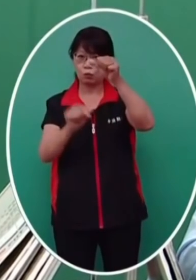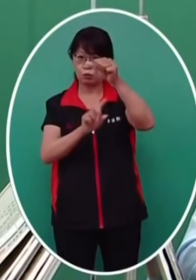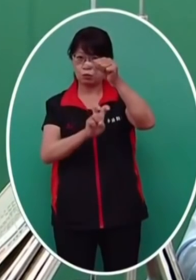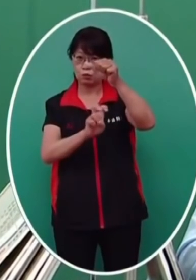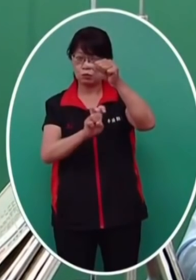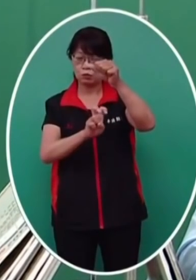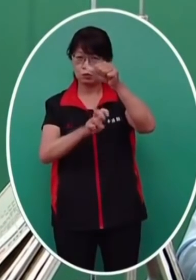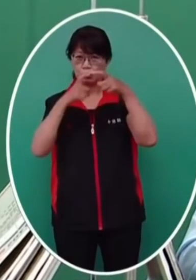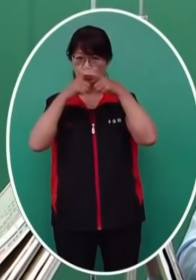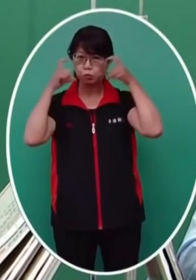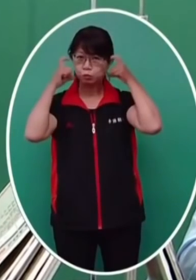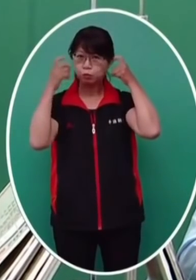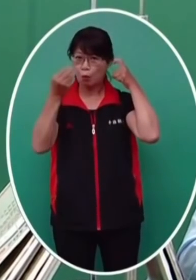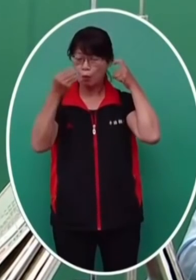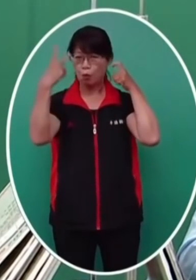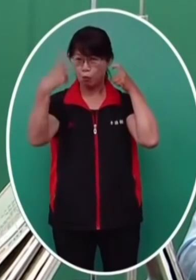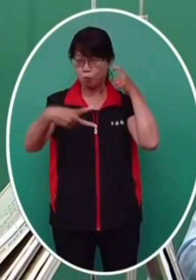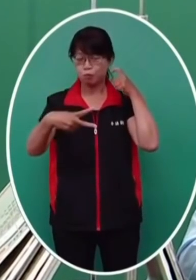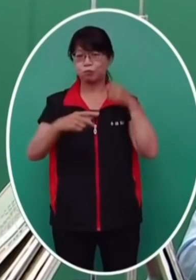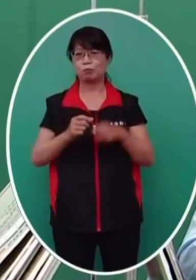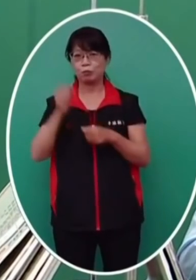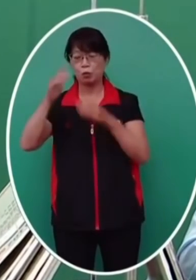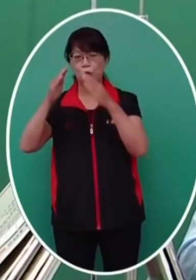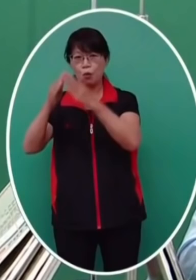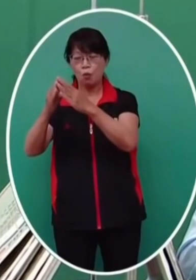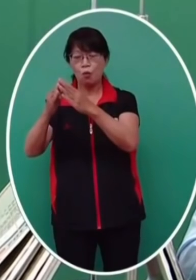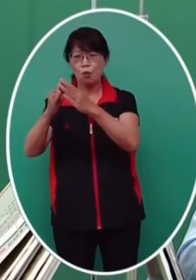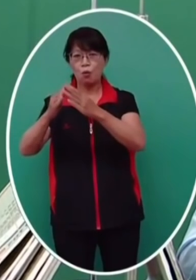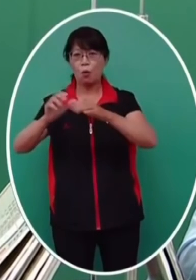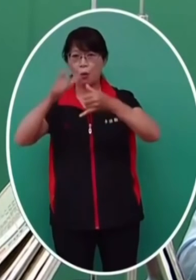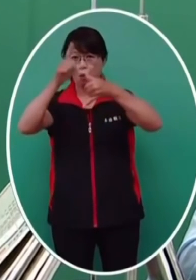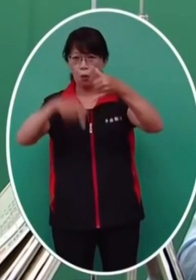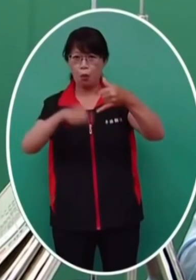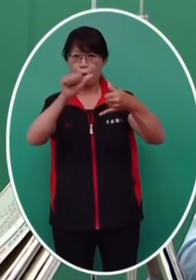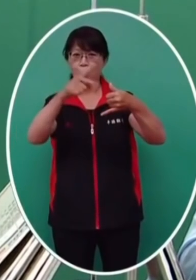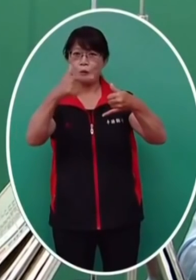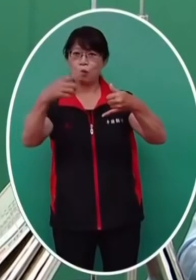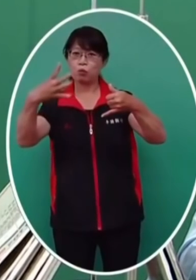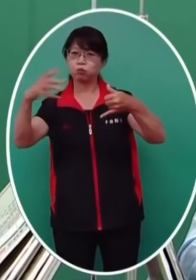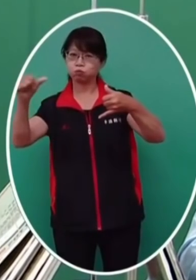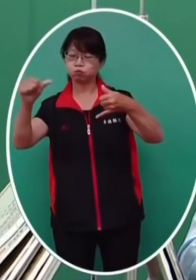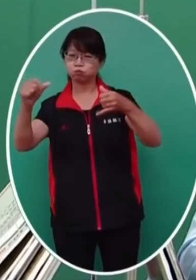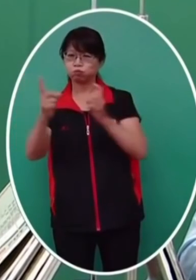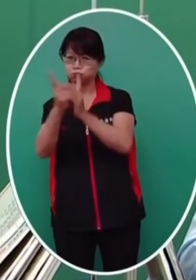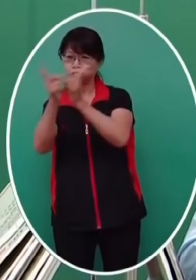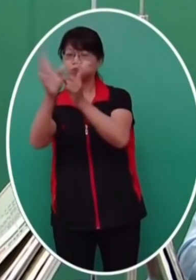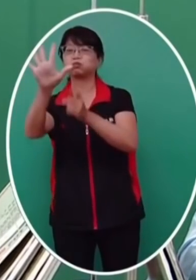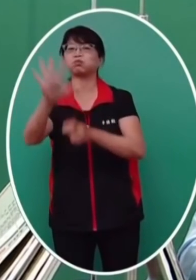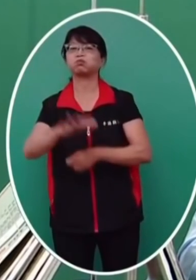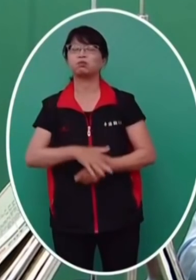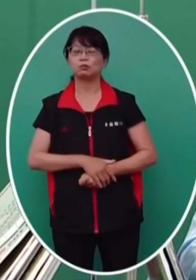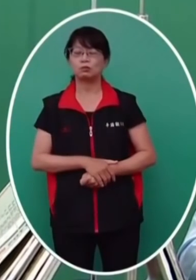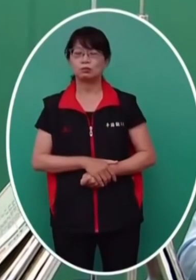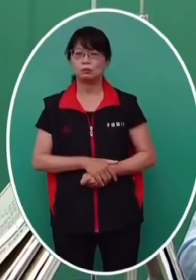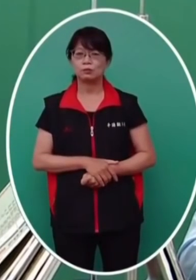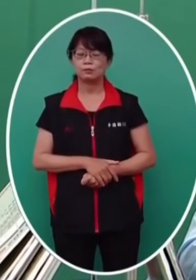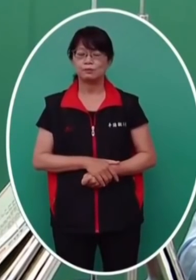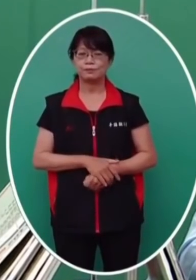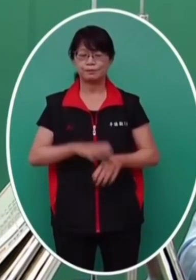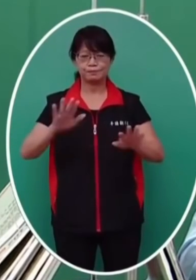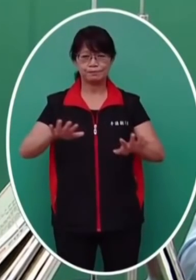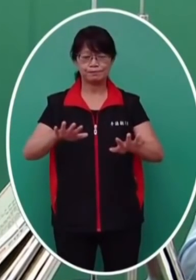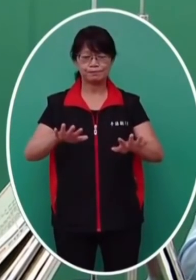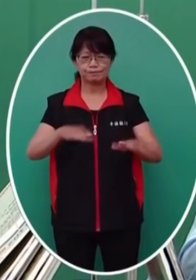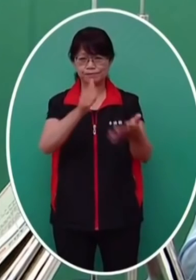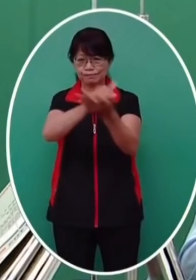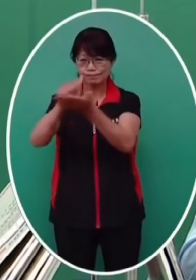5月20号未戴口罩，跟本市5月26公布的案5645有接触，跟案5645有接触，前